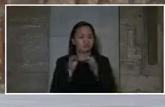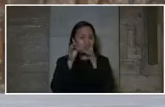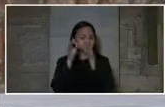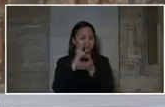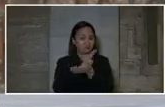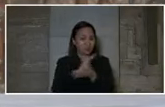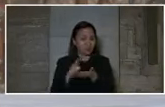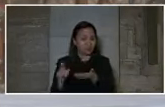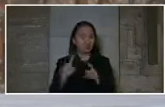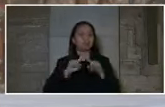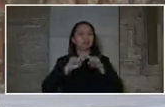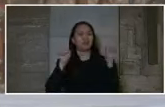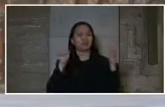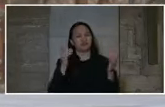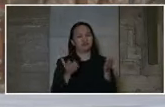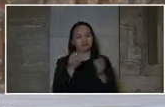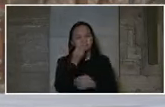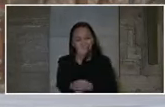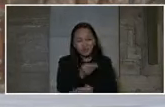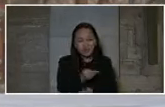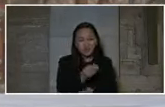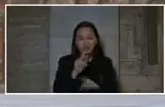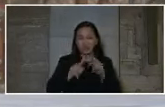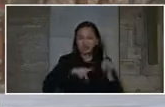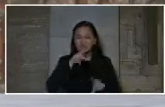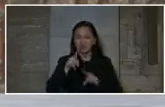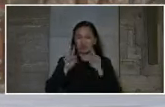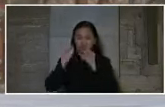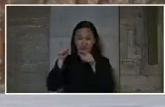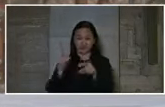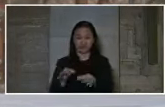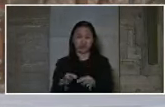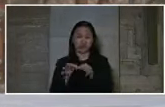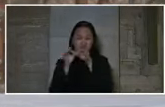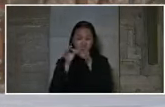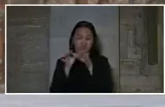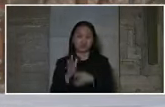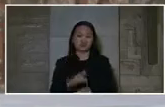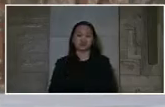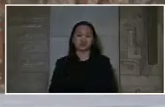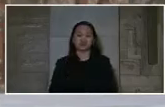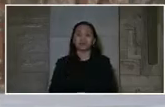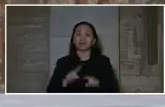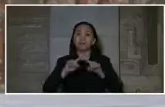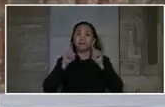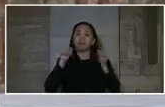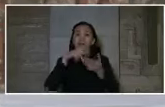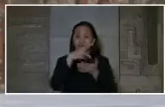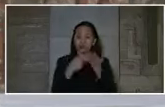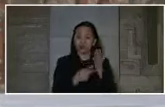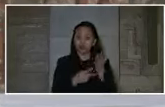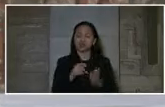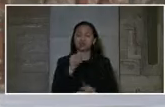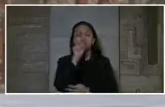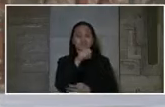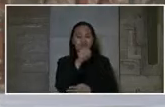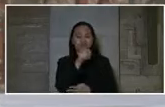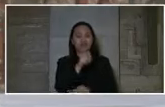mga 20 tao. Eh pero, bahagi yun ng pag-oo mo eh, bilang